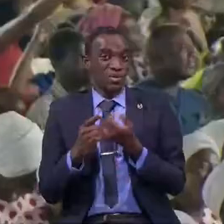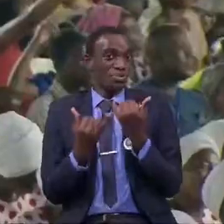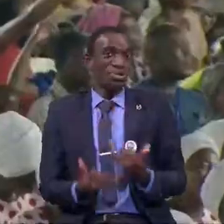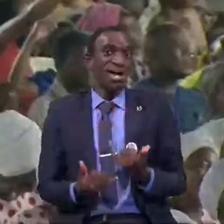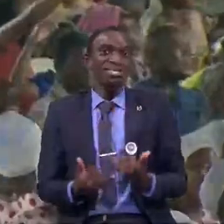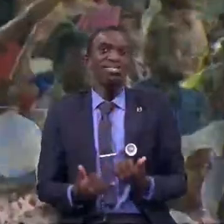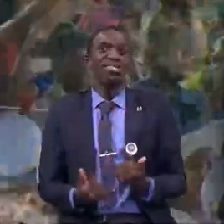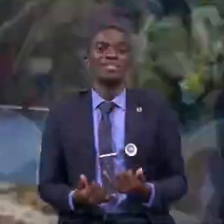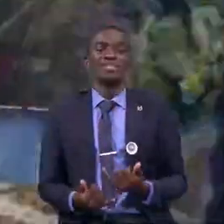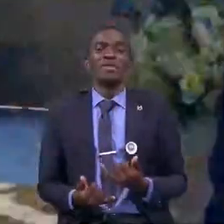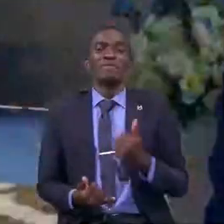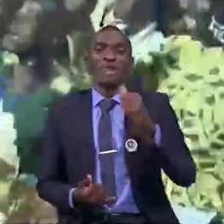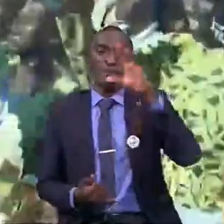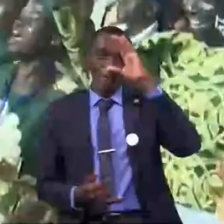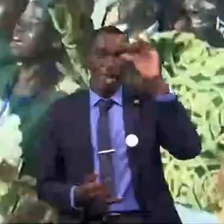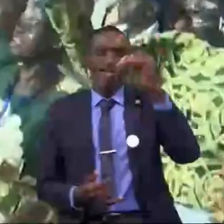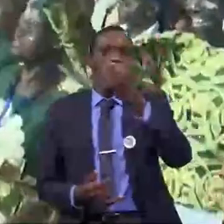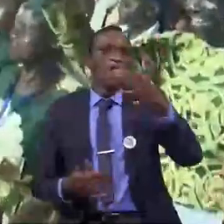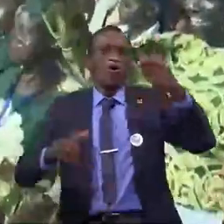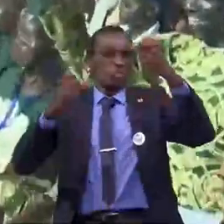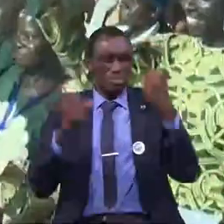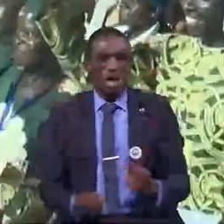soir, tu es un homme de puissance.